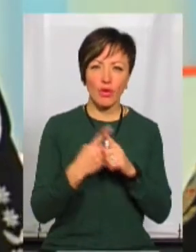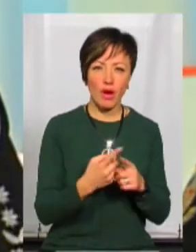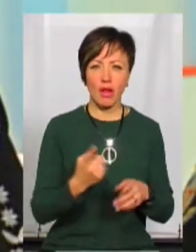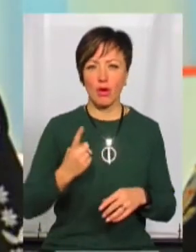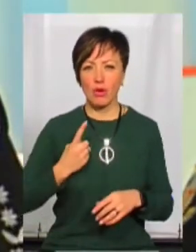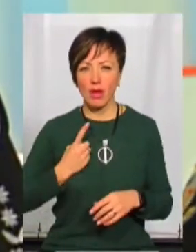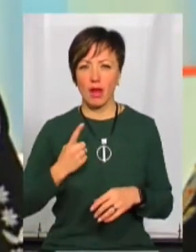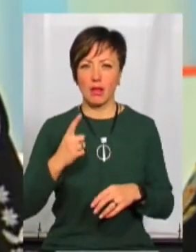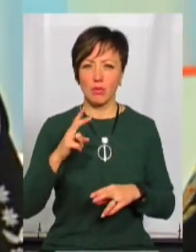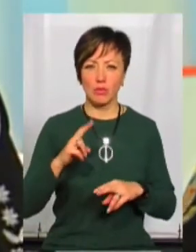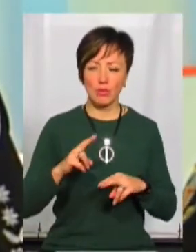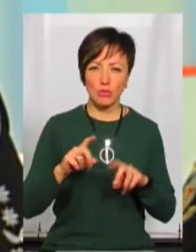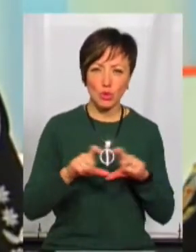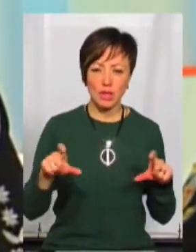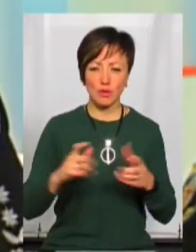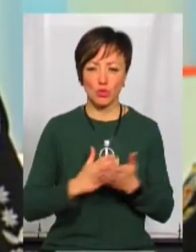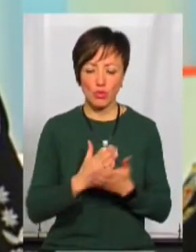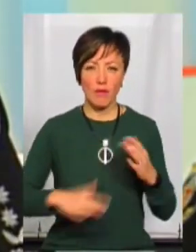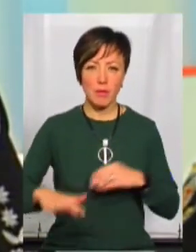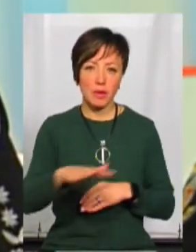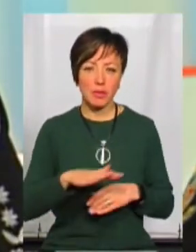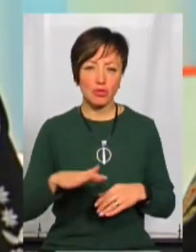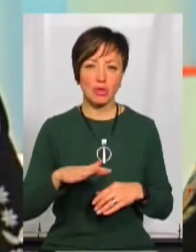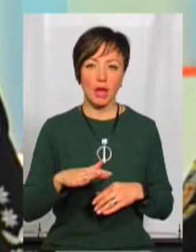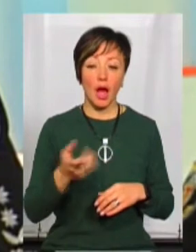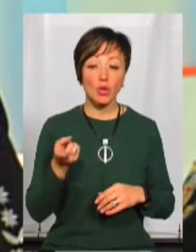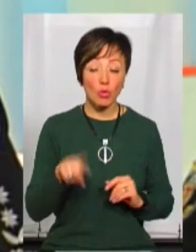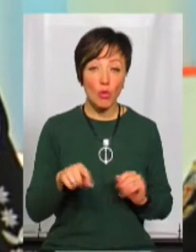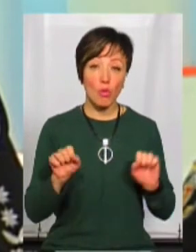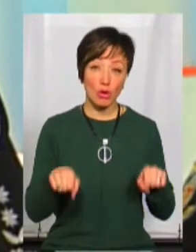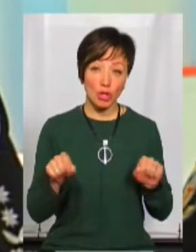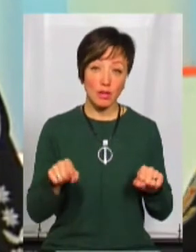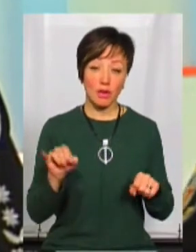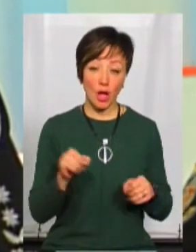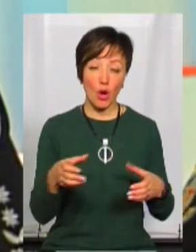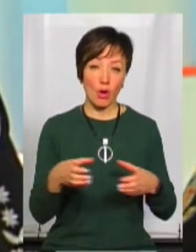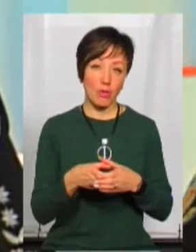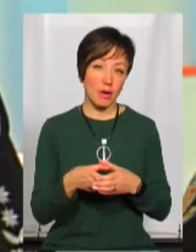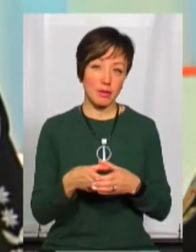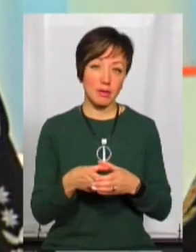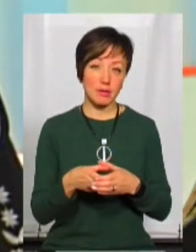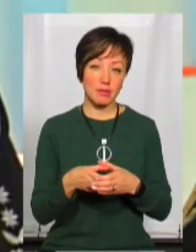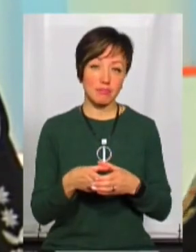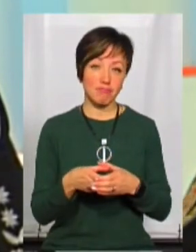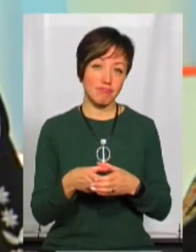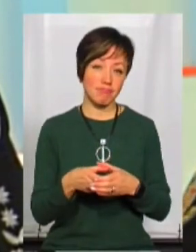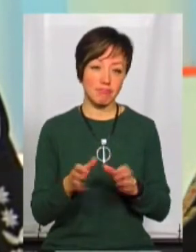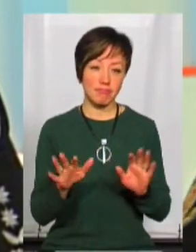і охороняли і будівлі, і службові приміщення. Тому, можливо, і громади